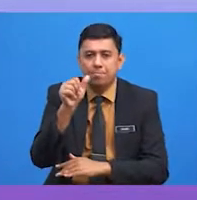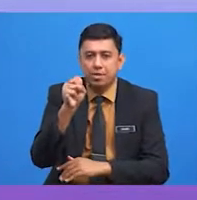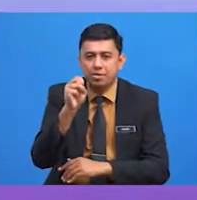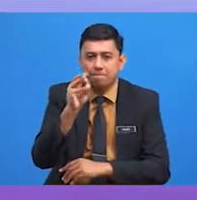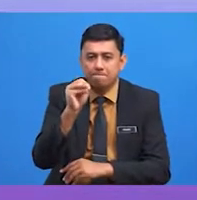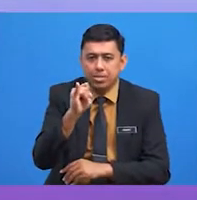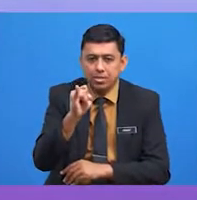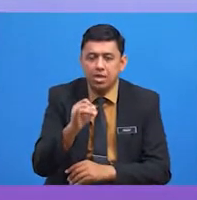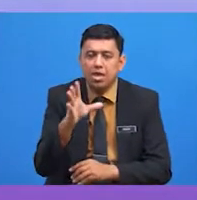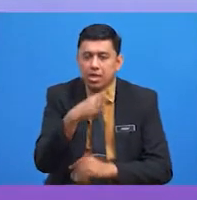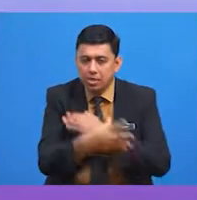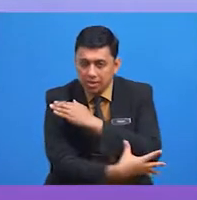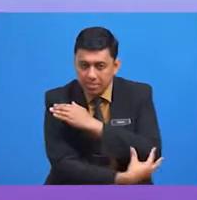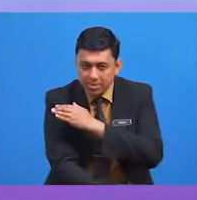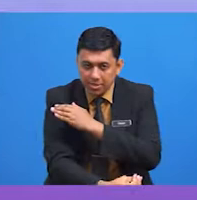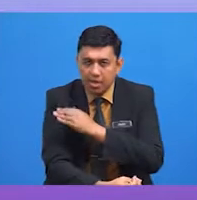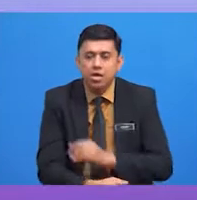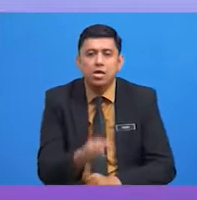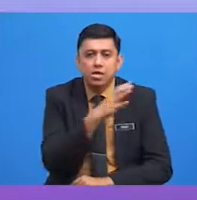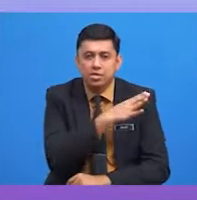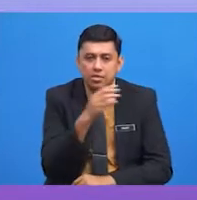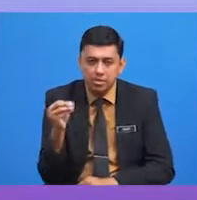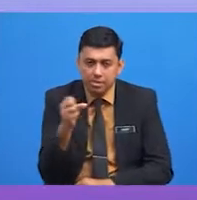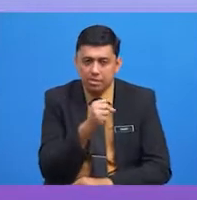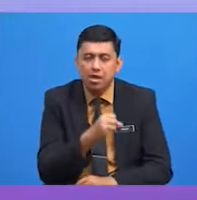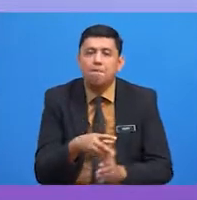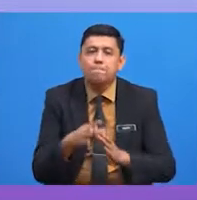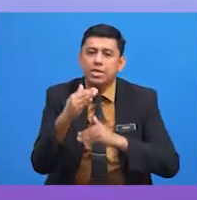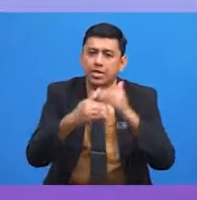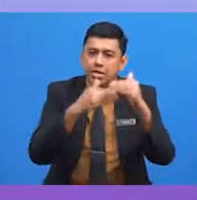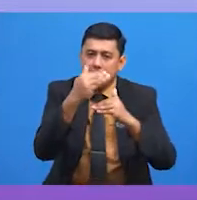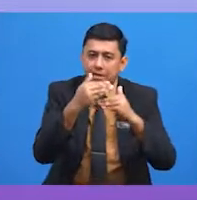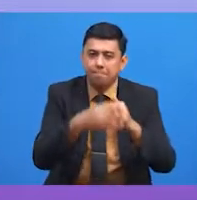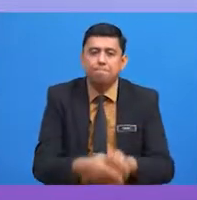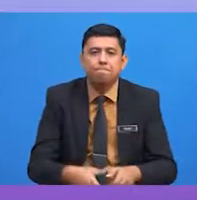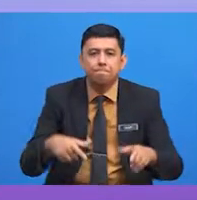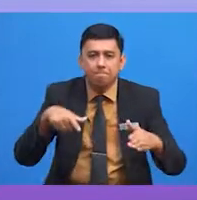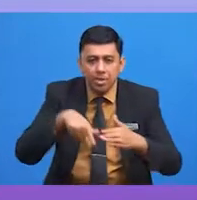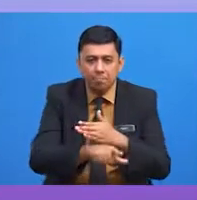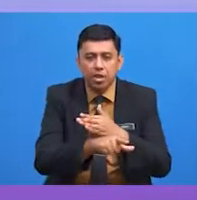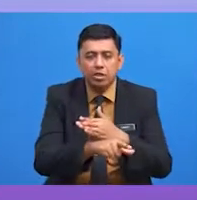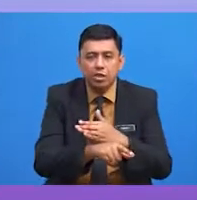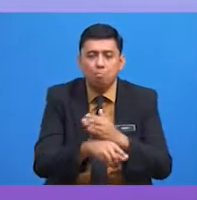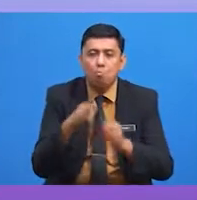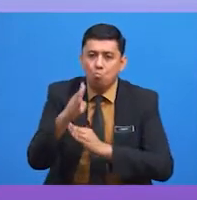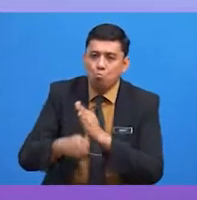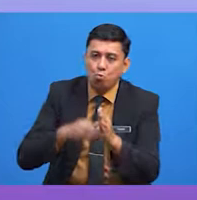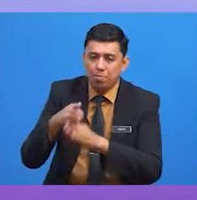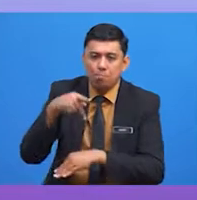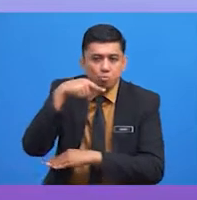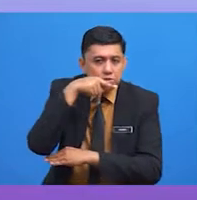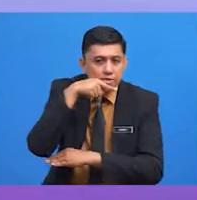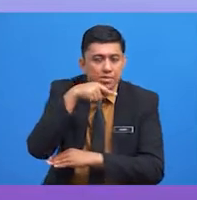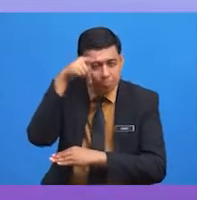membasmi kemiskinan serta meningkatkan penglibatan